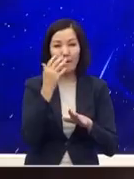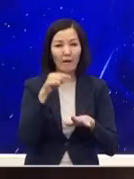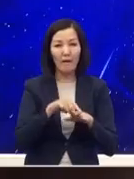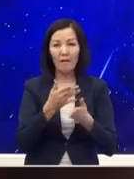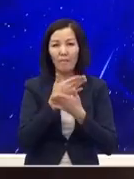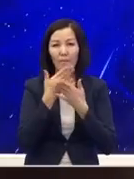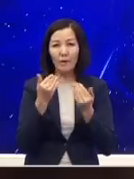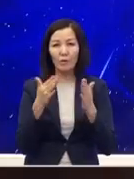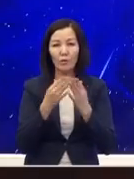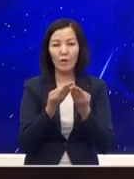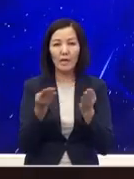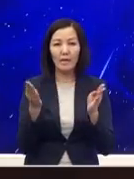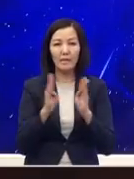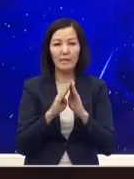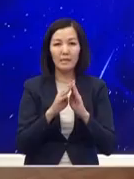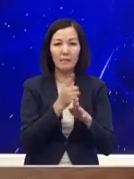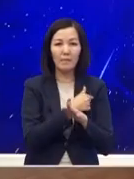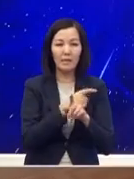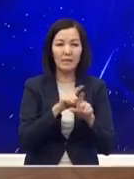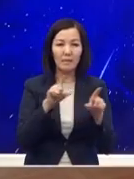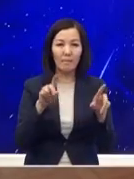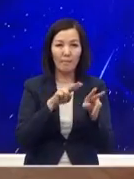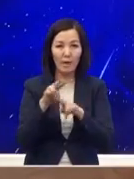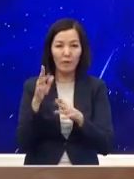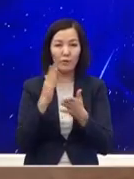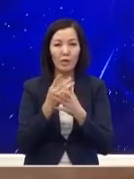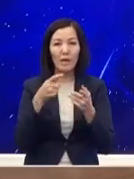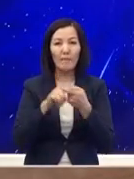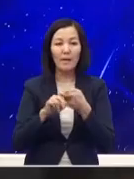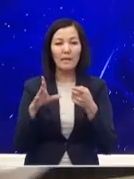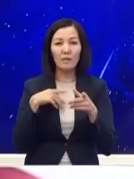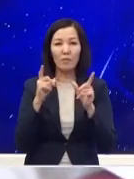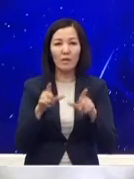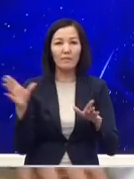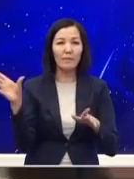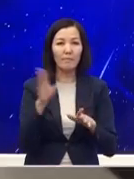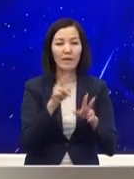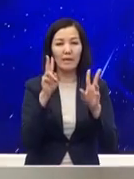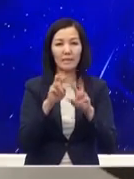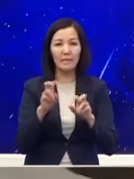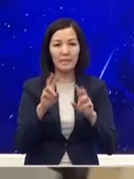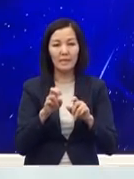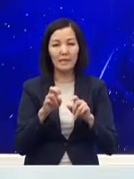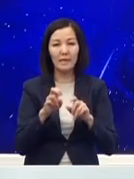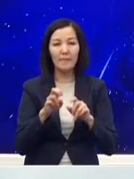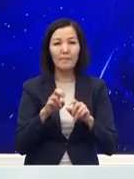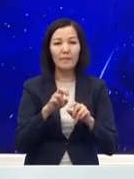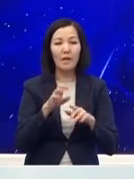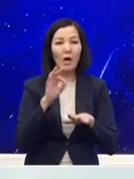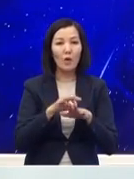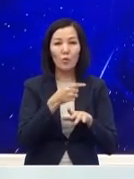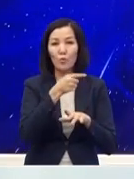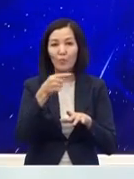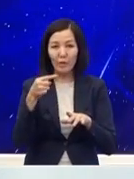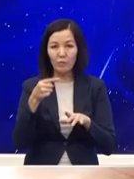үй карантинінде медициналық бақылауда жатыр. Олармен қарым-қатынастағы адамдардың барлығы зерттеліп, нәтижелері теріс